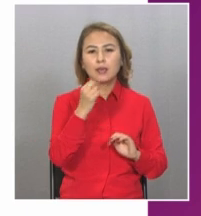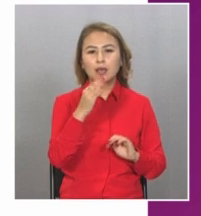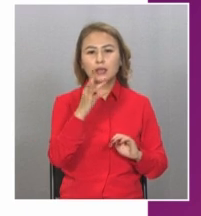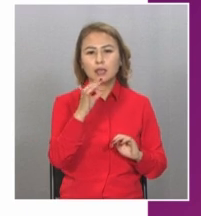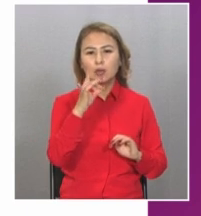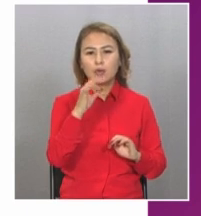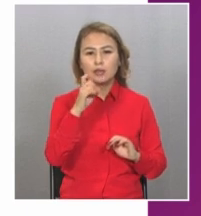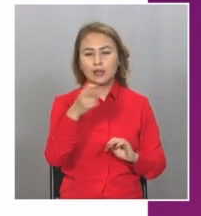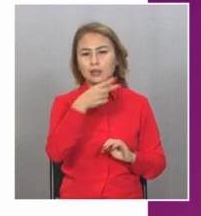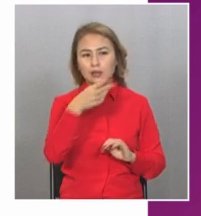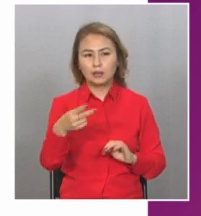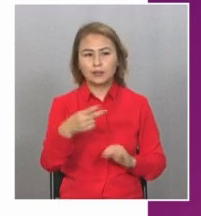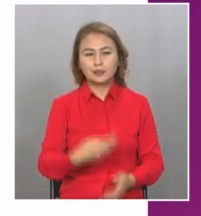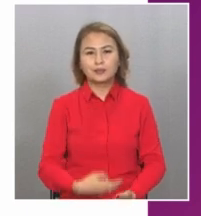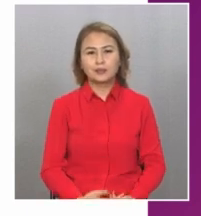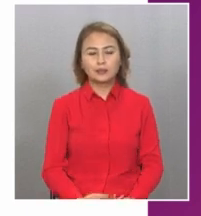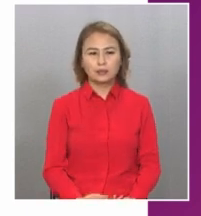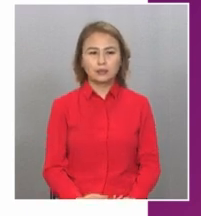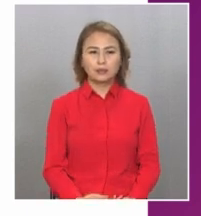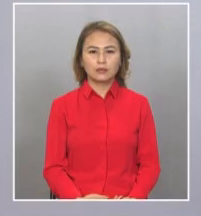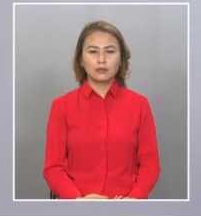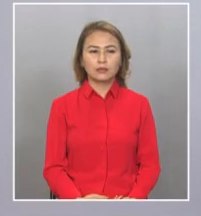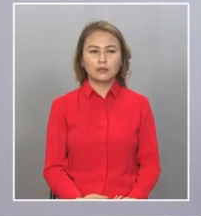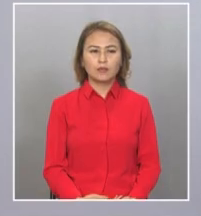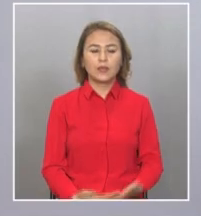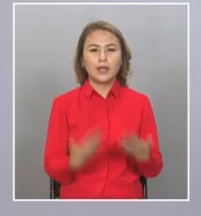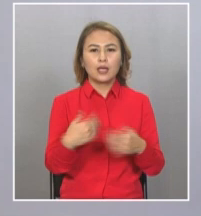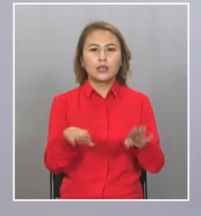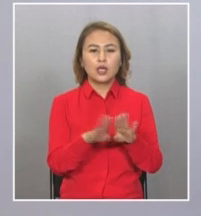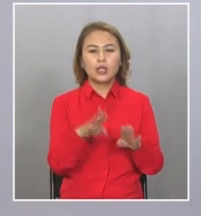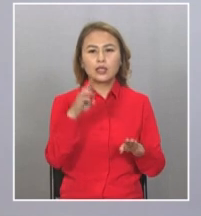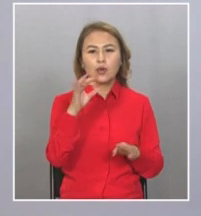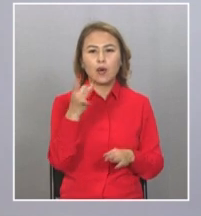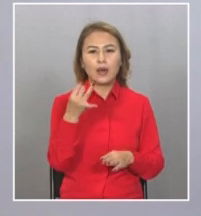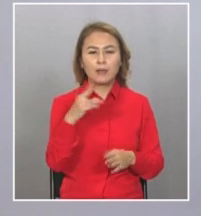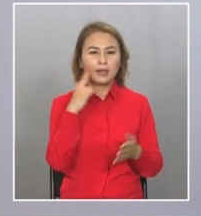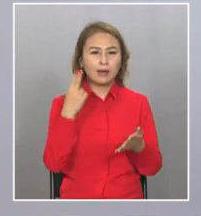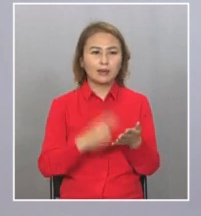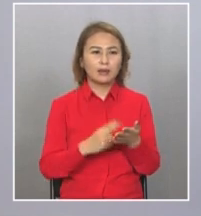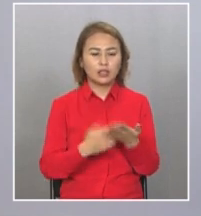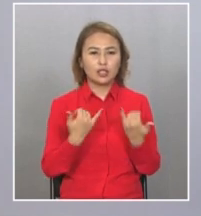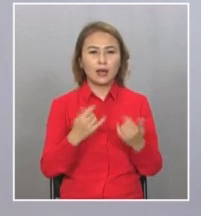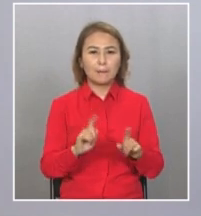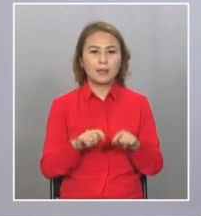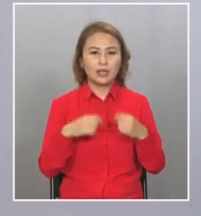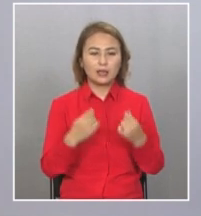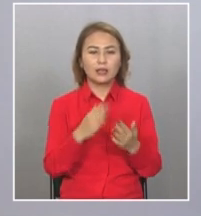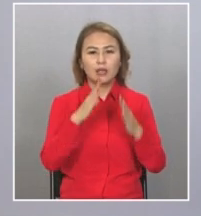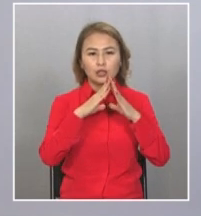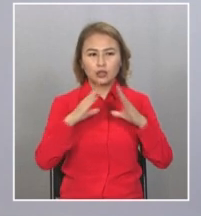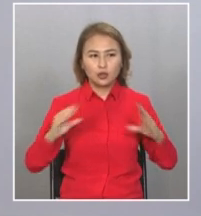тең, АБ-ның квадратына тең болады. Енді теореманы дәлелдейік. Жаңағы берілген тік бұрышты